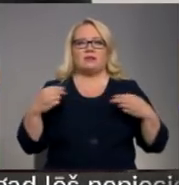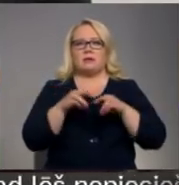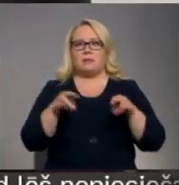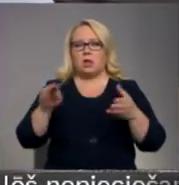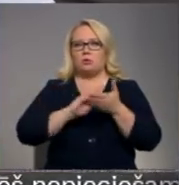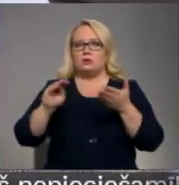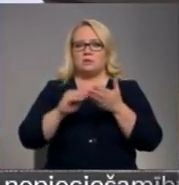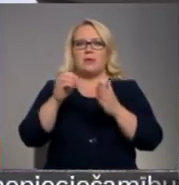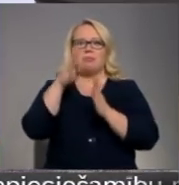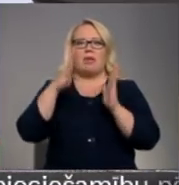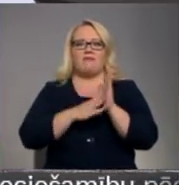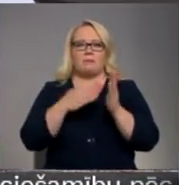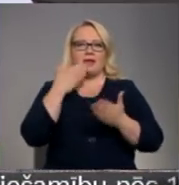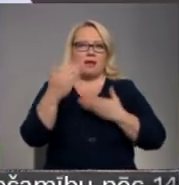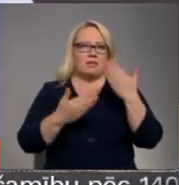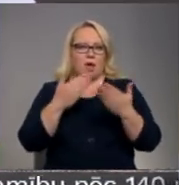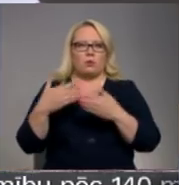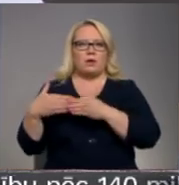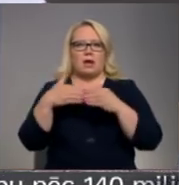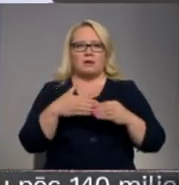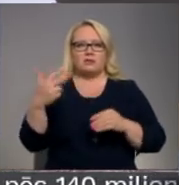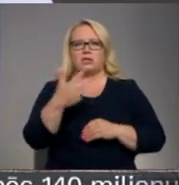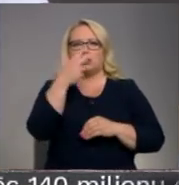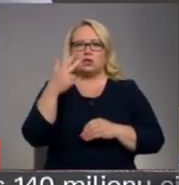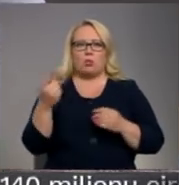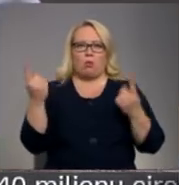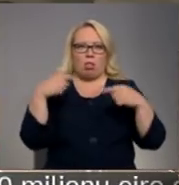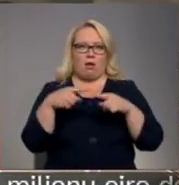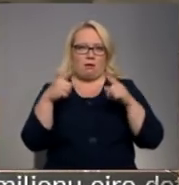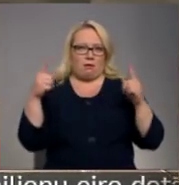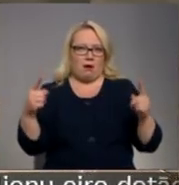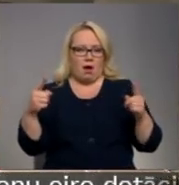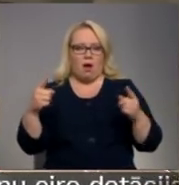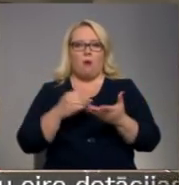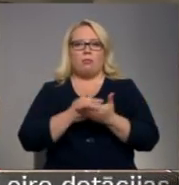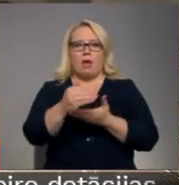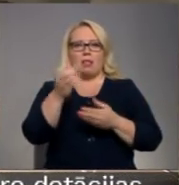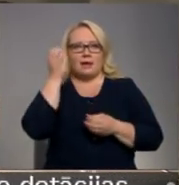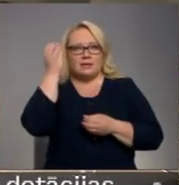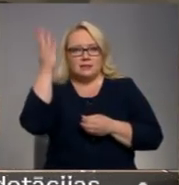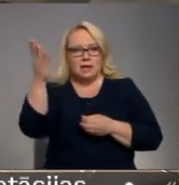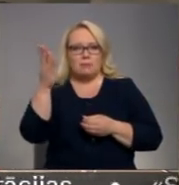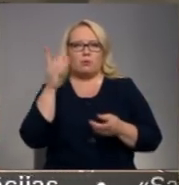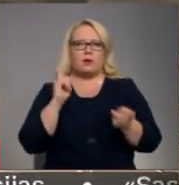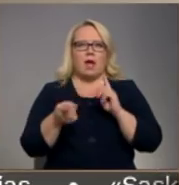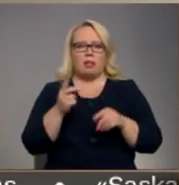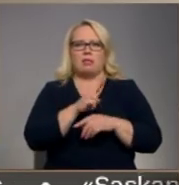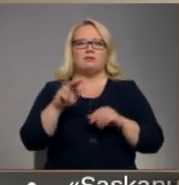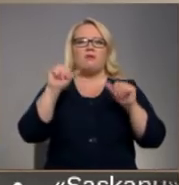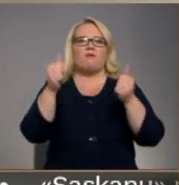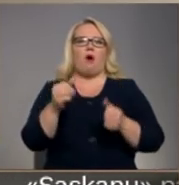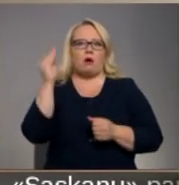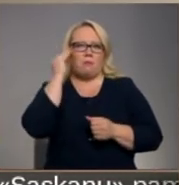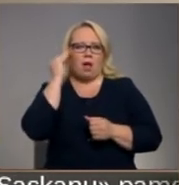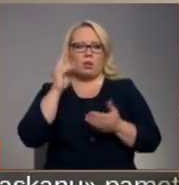uzrakstījusi 19 ieteikumus, kurus jāievieš 3 gadu laikā. Tostarp tālāk izglītību padarīt reālu, nevis formālu,